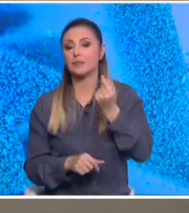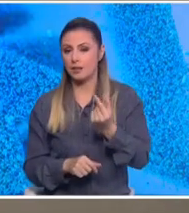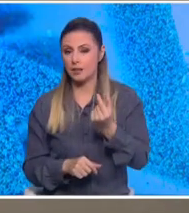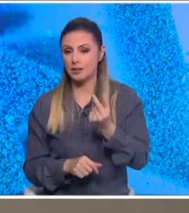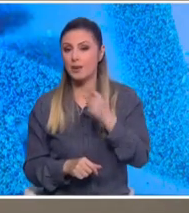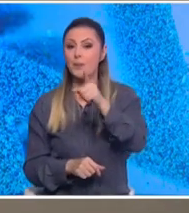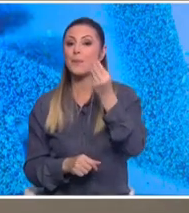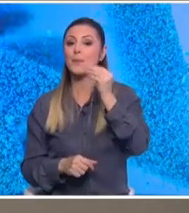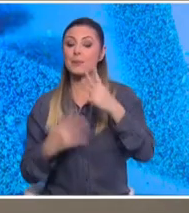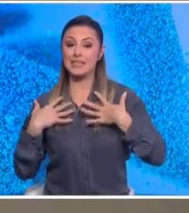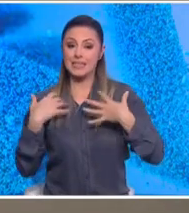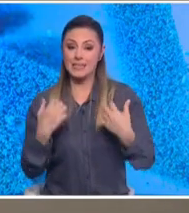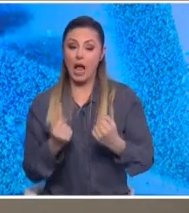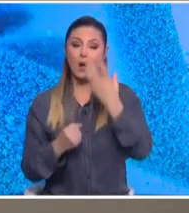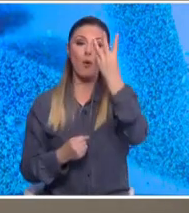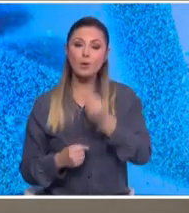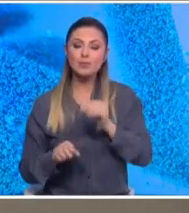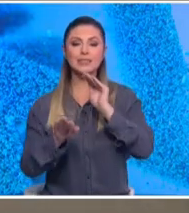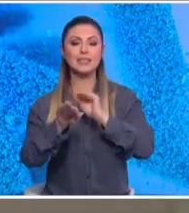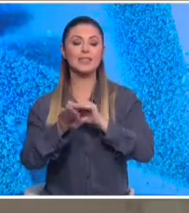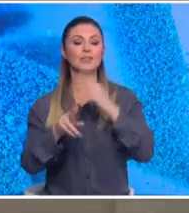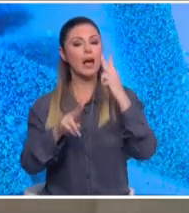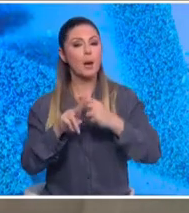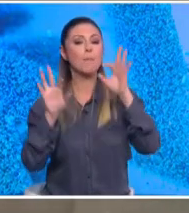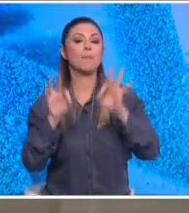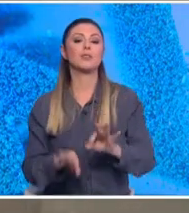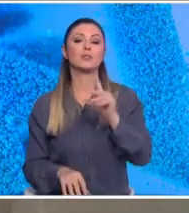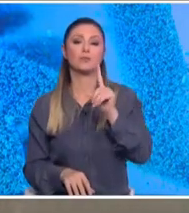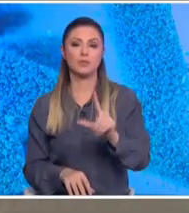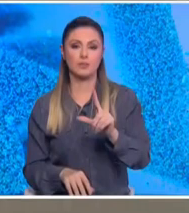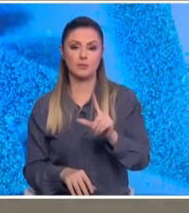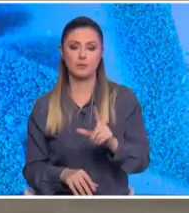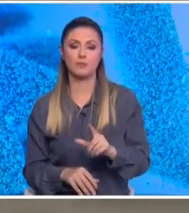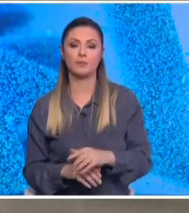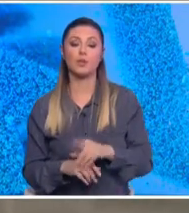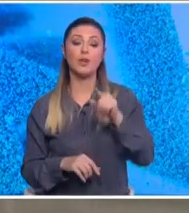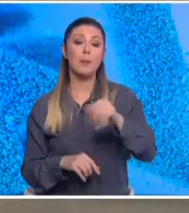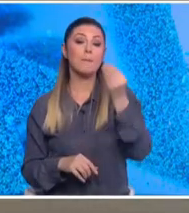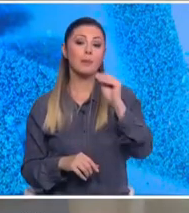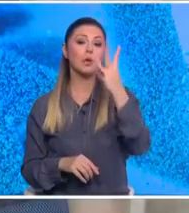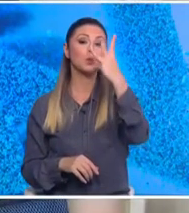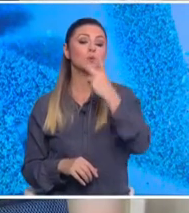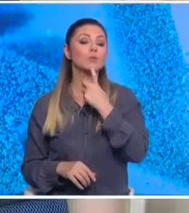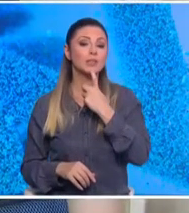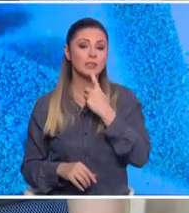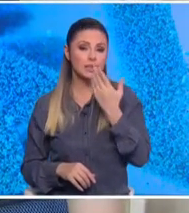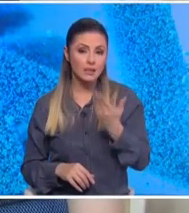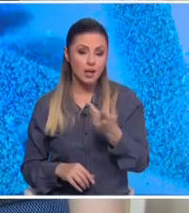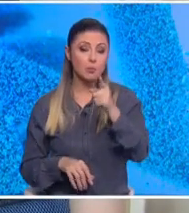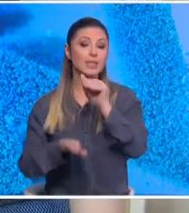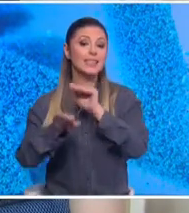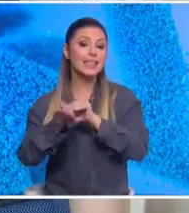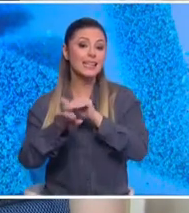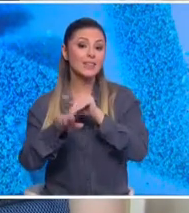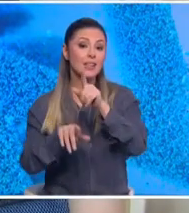Poyraz en iyi sağlığına kavuşması için tedaviye bir an önce başlanması gerekiyor poyraz'a Şu anda üç yaşında bu